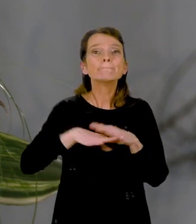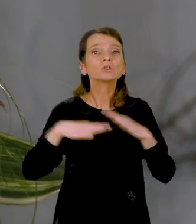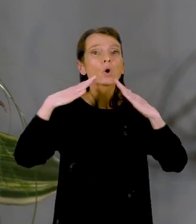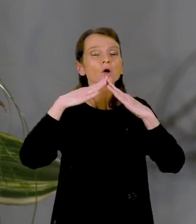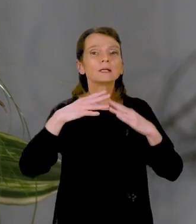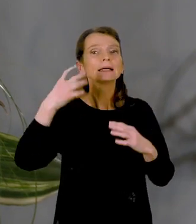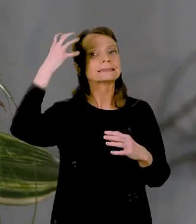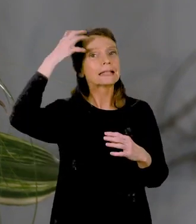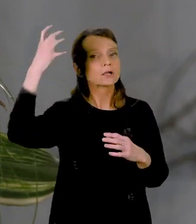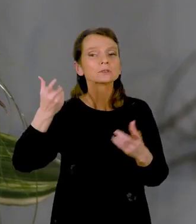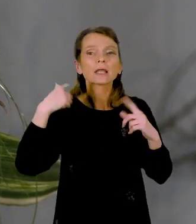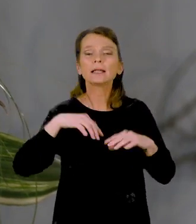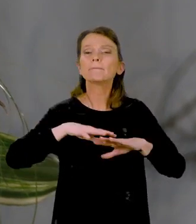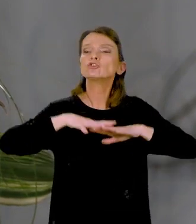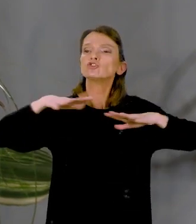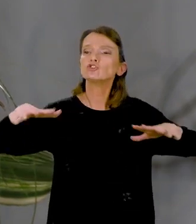kulturne dejavnosti.